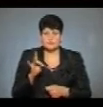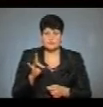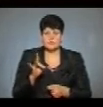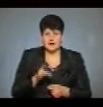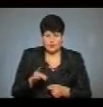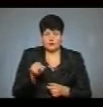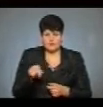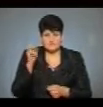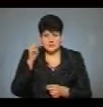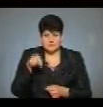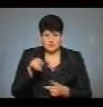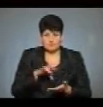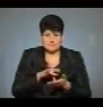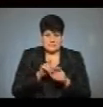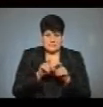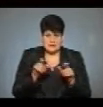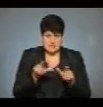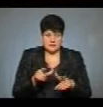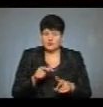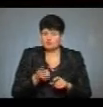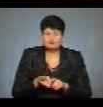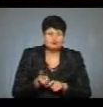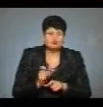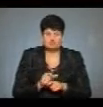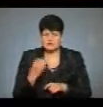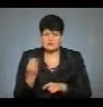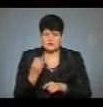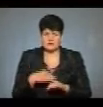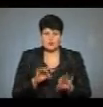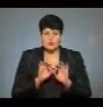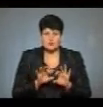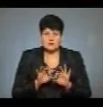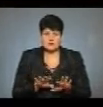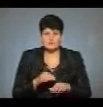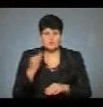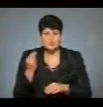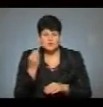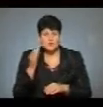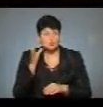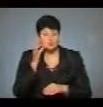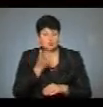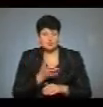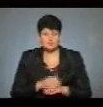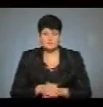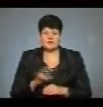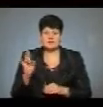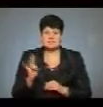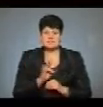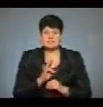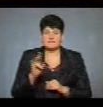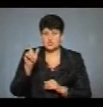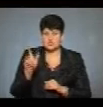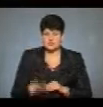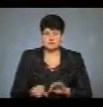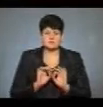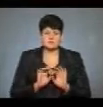центрі. І нам перший раз тут. І дуже цікаво, як він розказує, слухати оцю історію всю послухати. Священник Ігор Дармограй